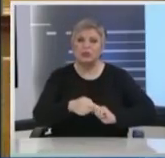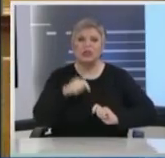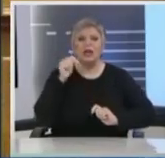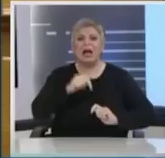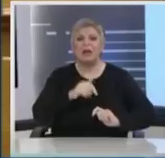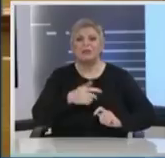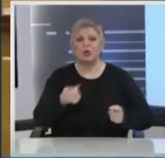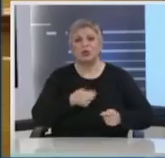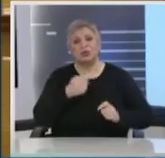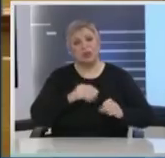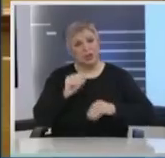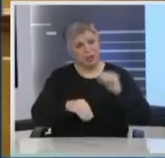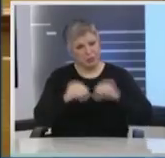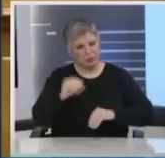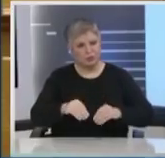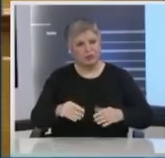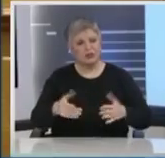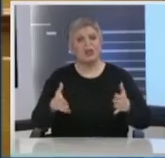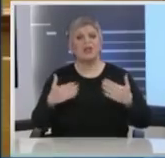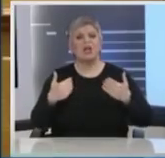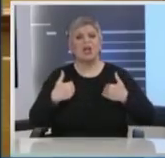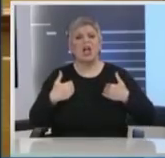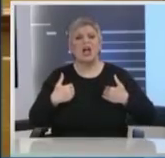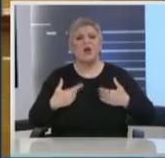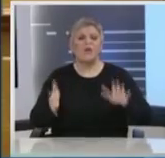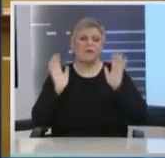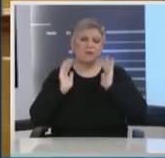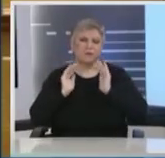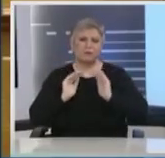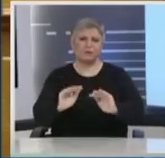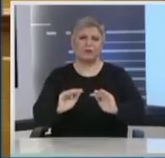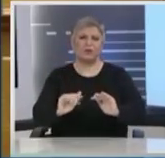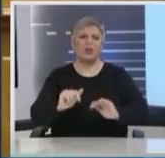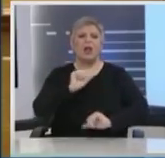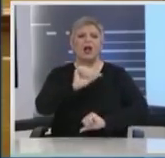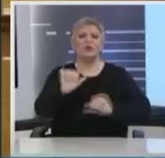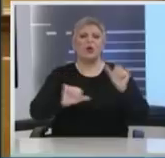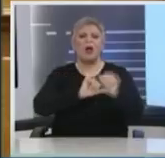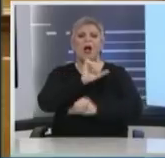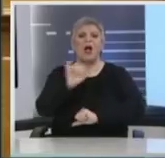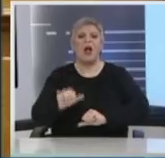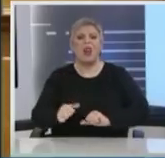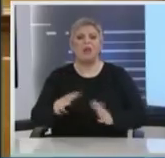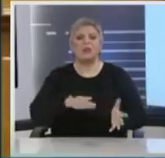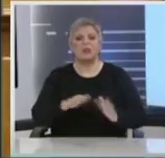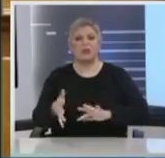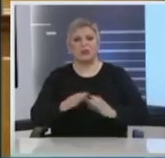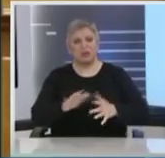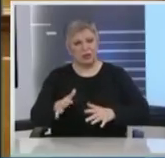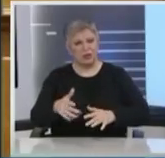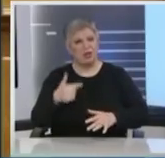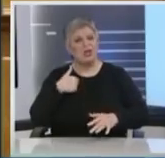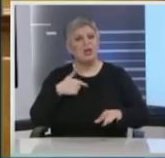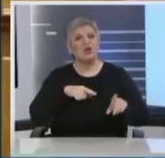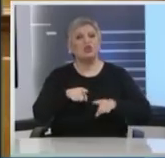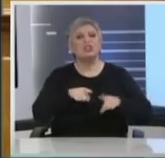Κυριάκος εσωτερικού. Ο Καμένος είναι και εξωτερικού και εσωτερικού ο ίδιος. Και κρατάει τις ίδιες θέσεις. Και η σχέση μου με την κυβέρνηση